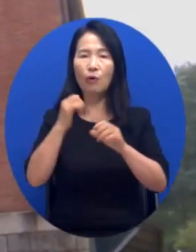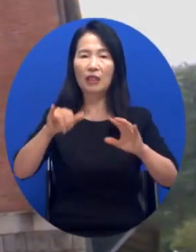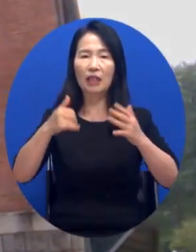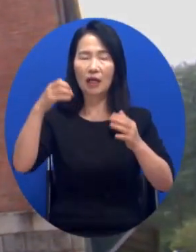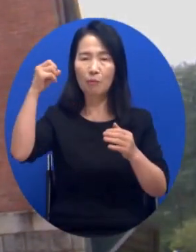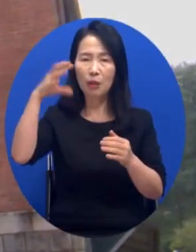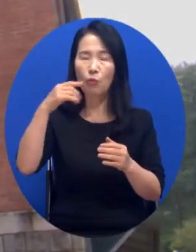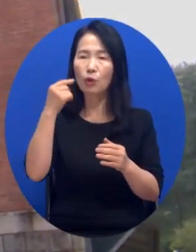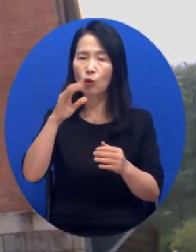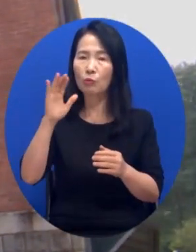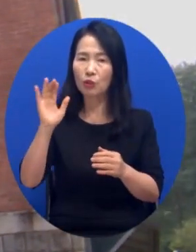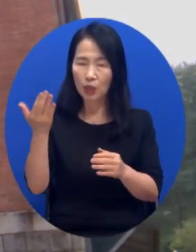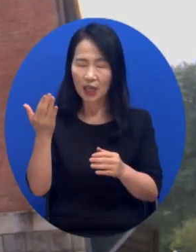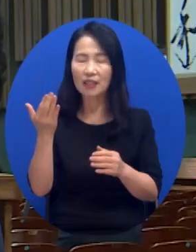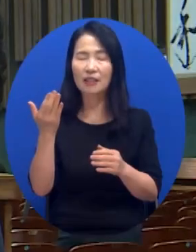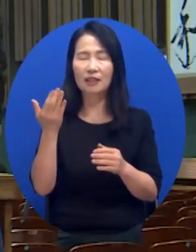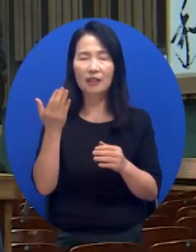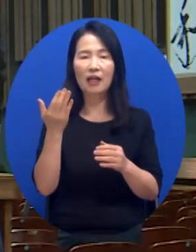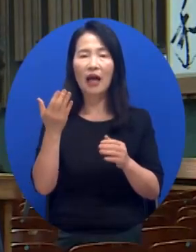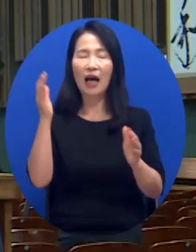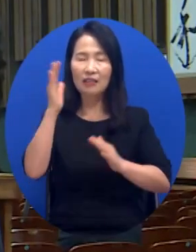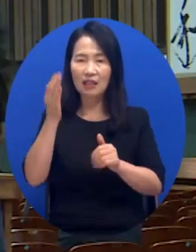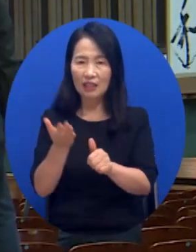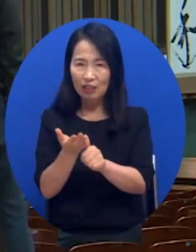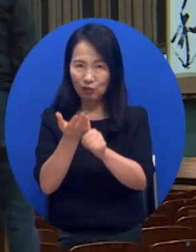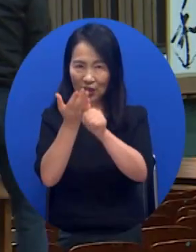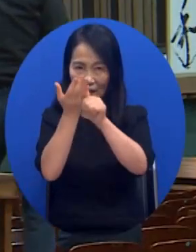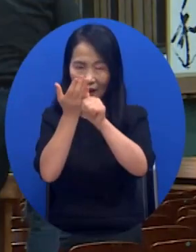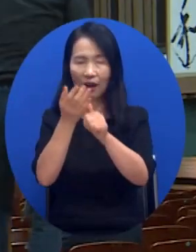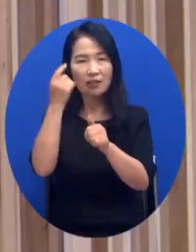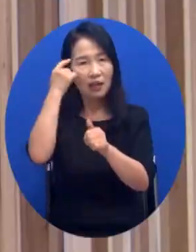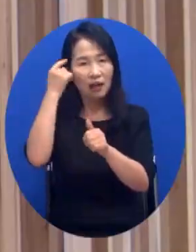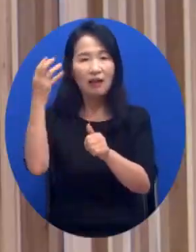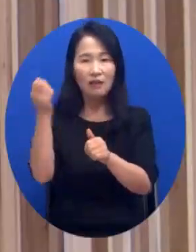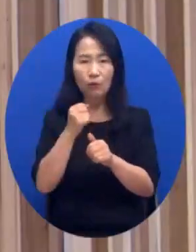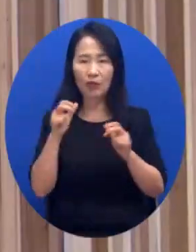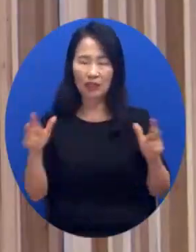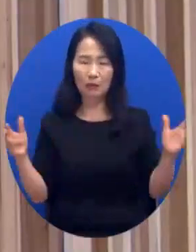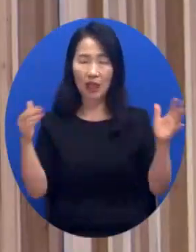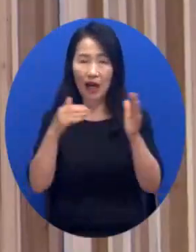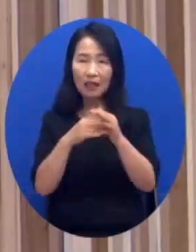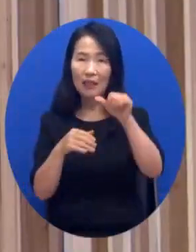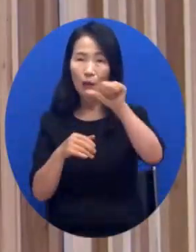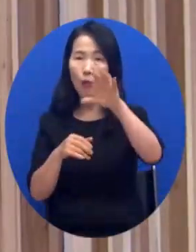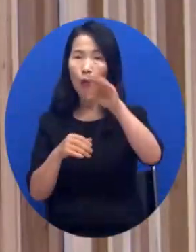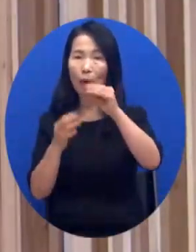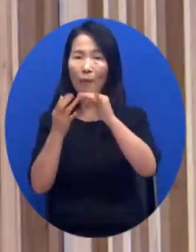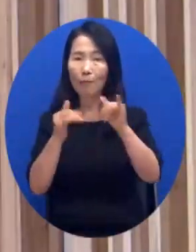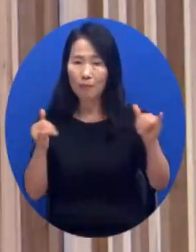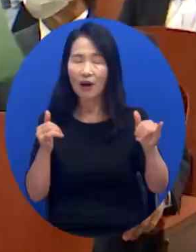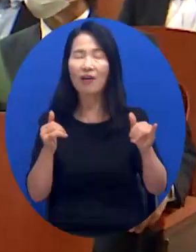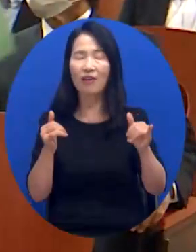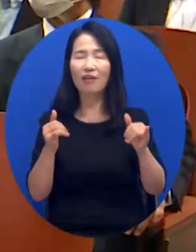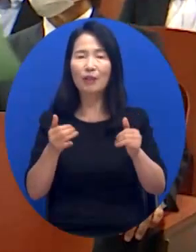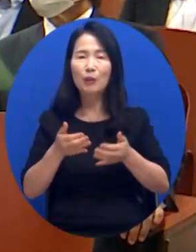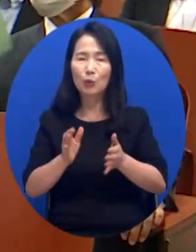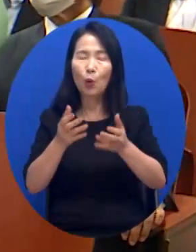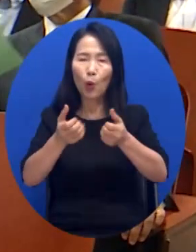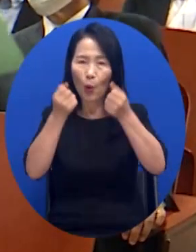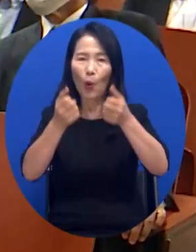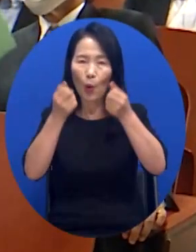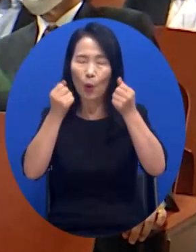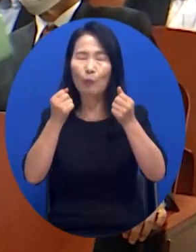되는 사람을 기른다는 건학이념 위에 교육이 이뤄진 후 지금까지 5만여 명의 졸업생을 배출한 신흥학교가